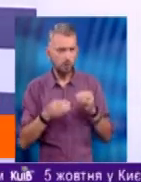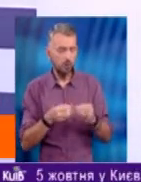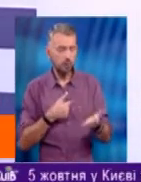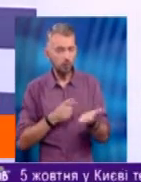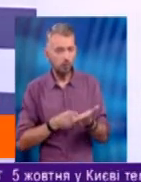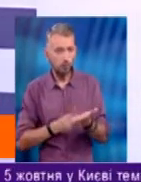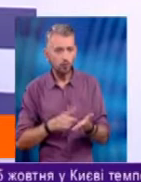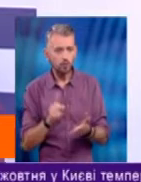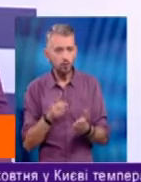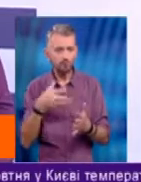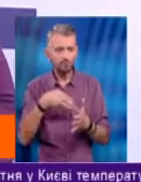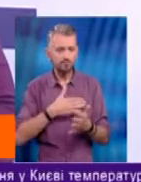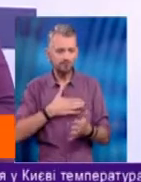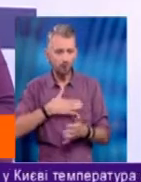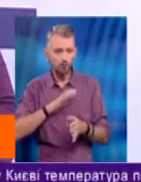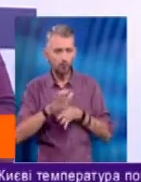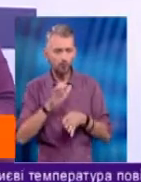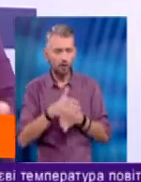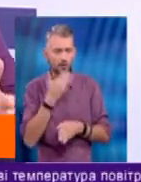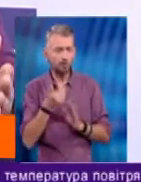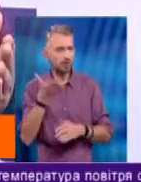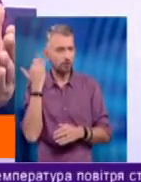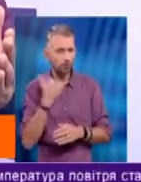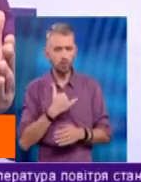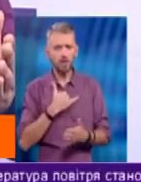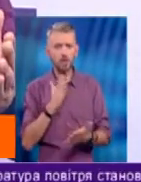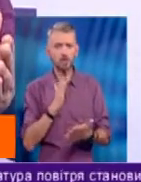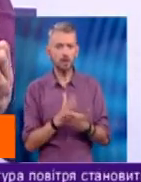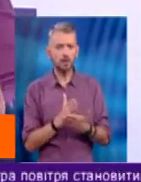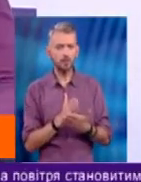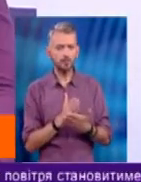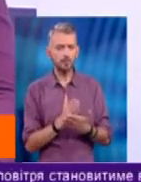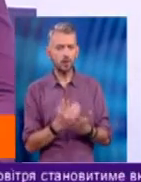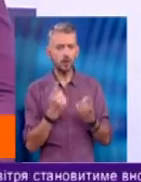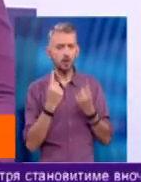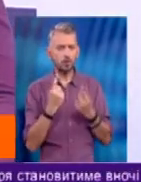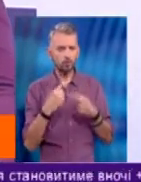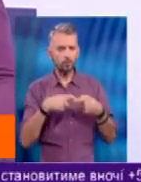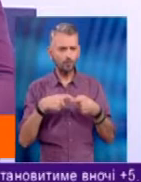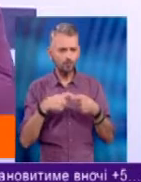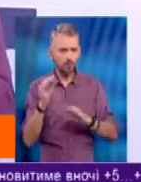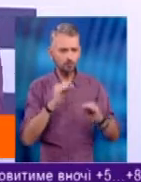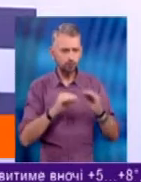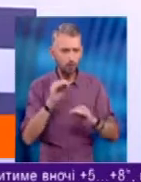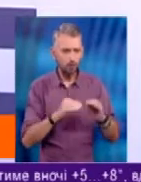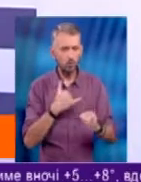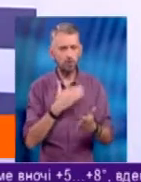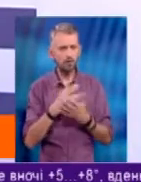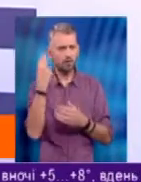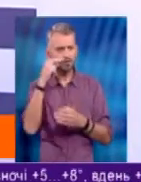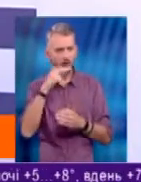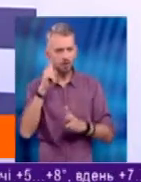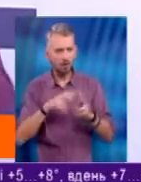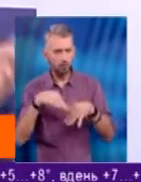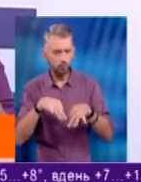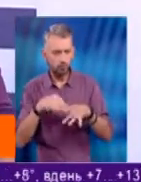що внутрішнього виробника в нас нема дуже давно. У нас є крупновузлова зборка, у нас є китайський автопром, у нас